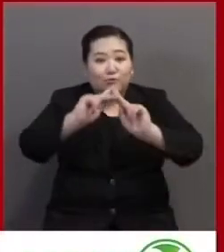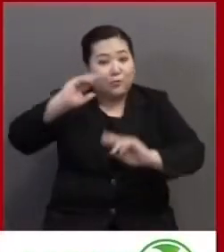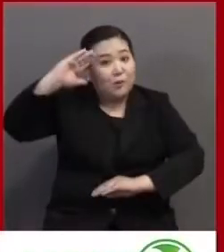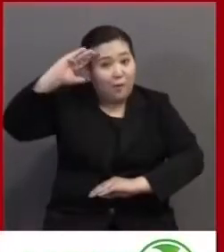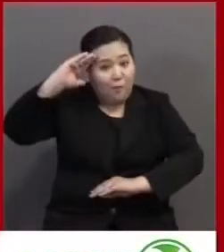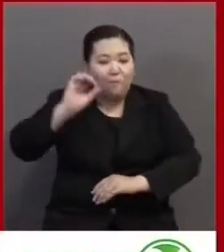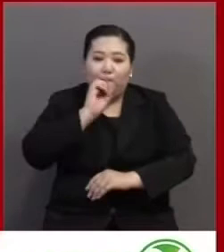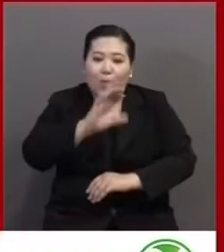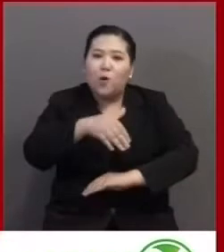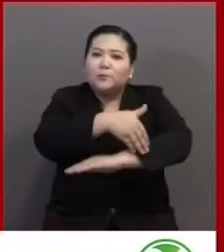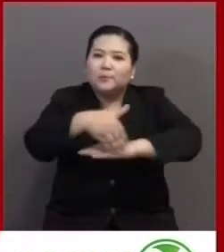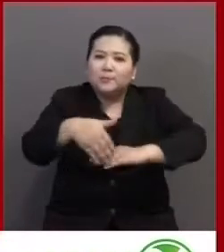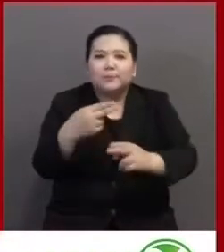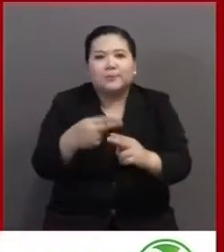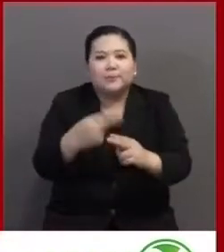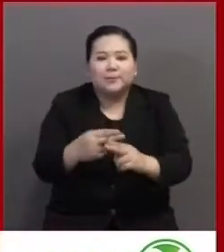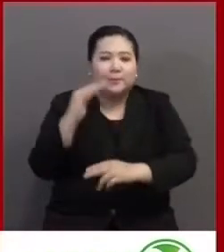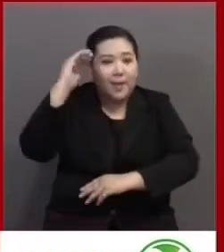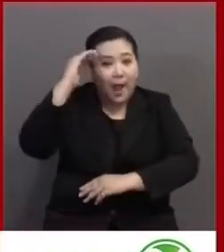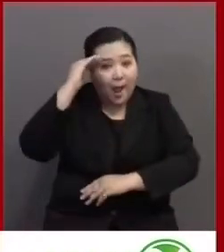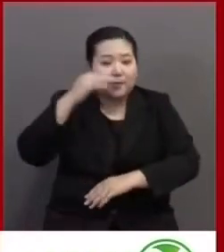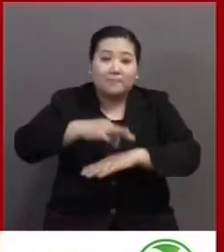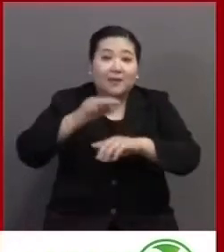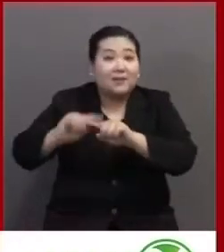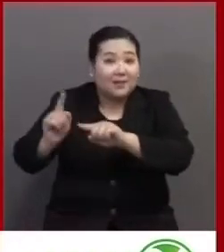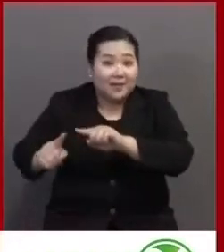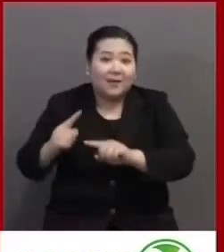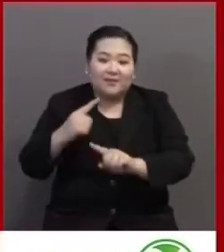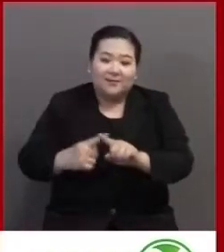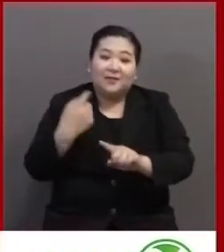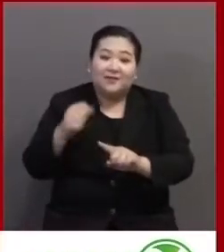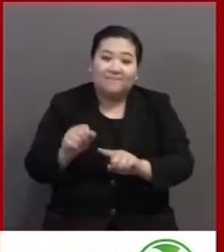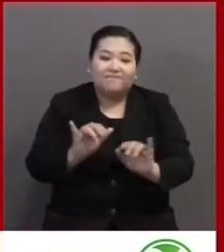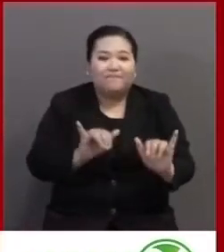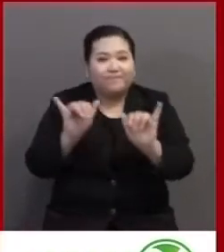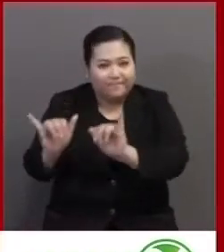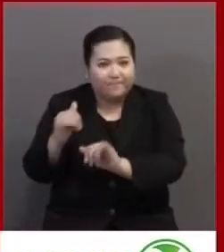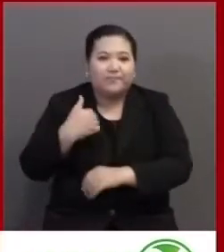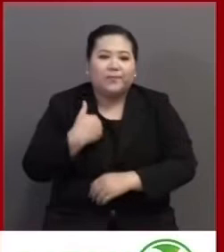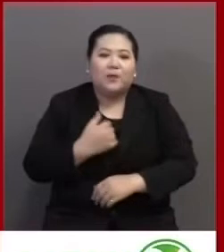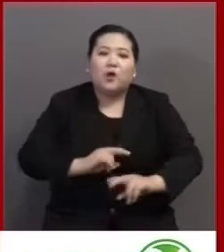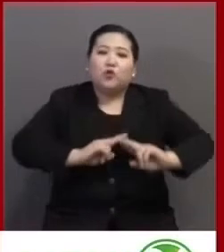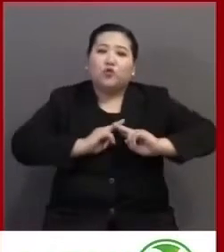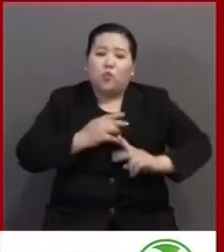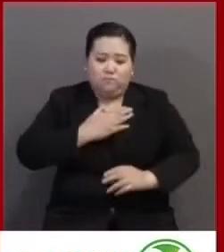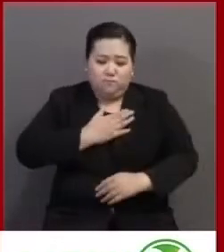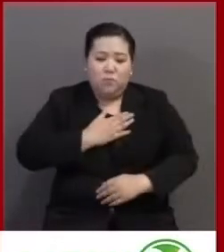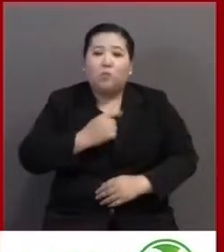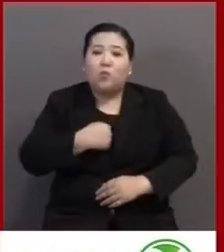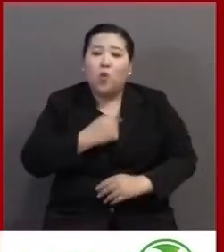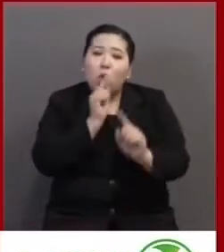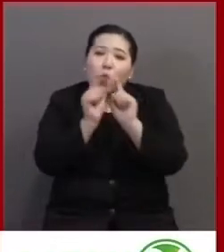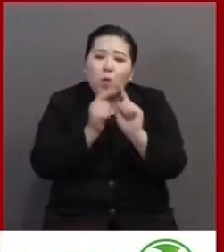พลประจำปี2560ที่จะเกิดขึ้นในเดือนตุลาคมนี้นะครับบอกว่าส่วนตัวนั้นยังไม่ได้มีการพูดคุยเพราะว่